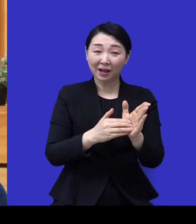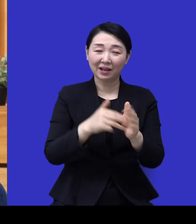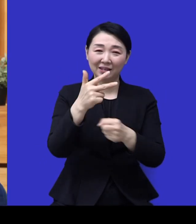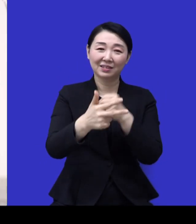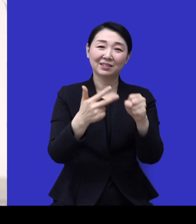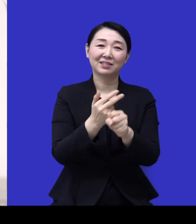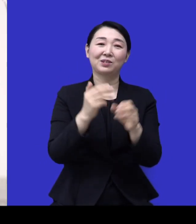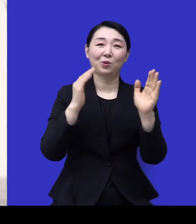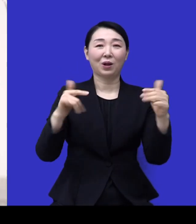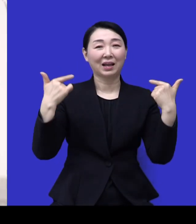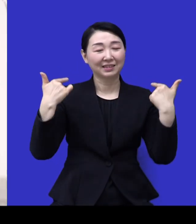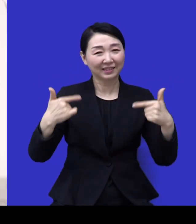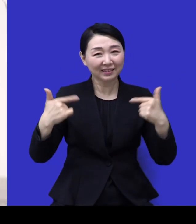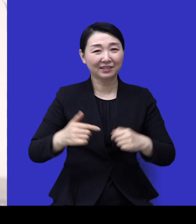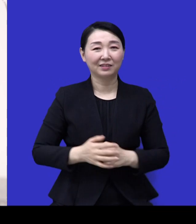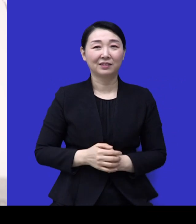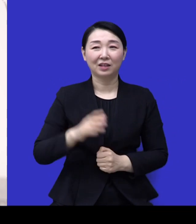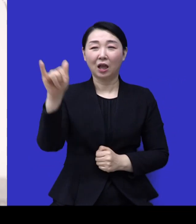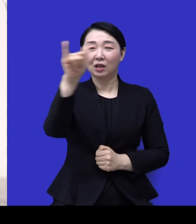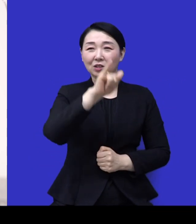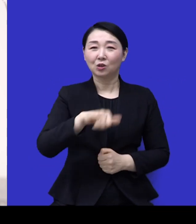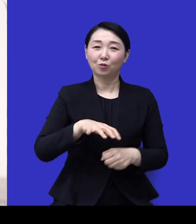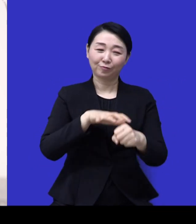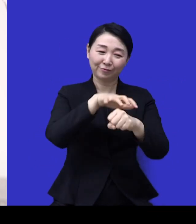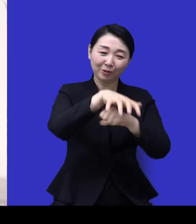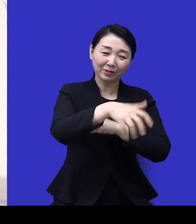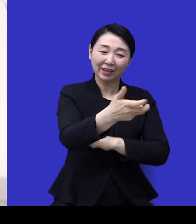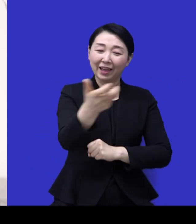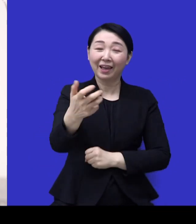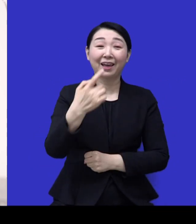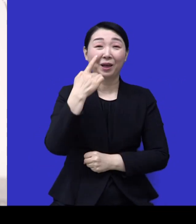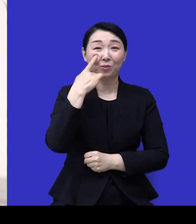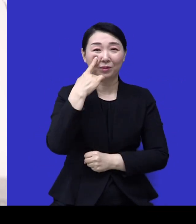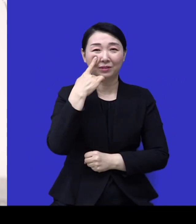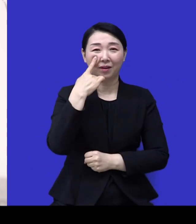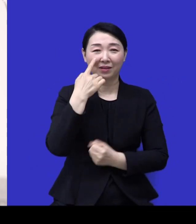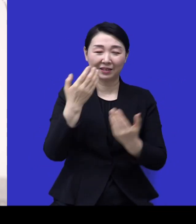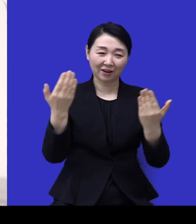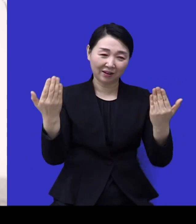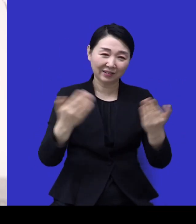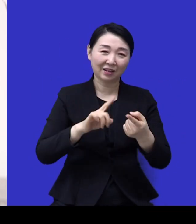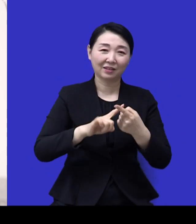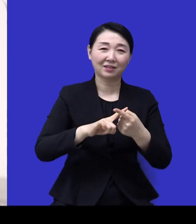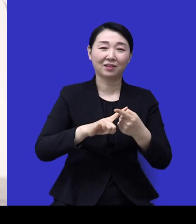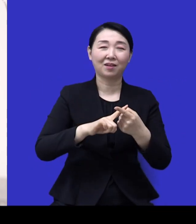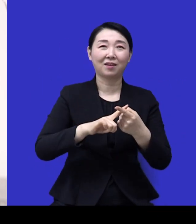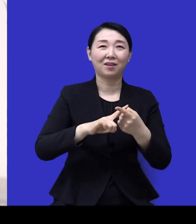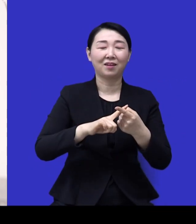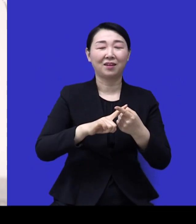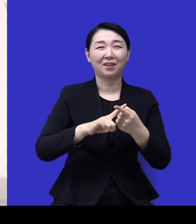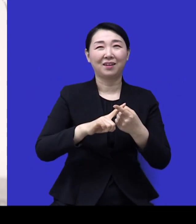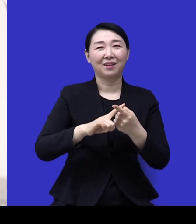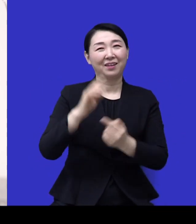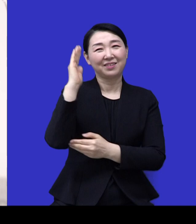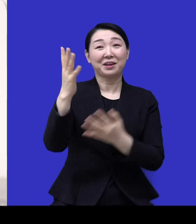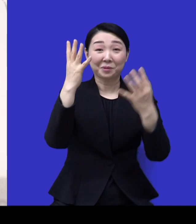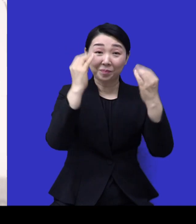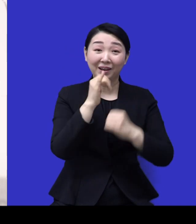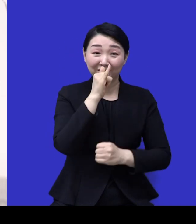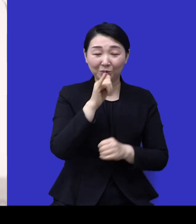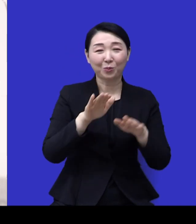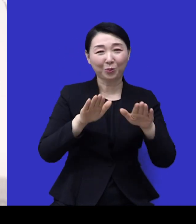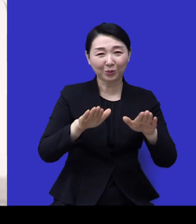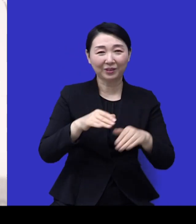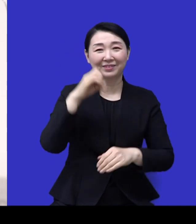7년 동안 늘 이렇게 전국 전 세계 다니면서 이런 사역적인 얘기들 많이 하고 다녔는데